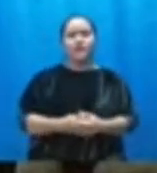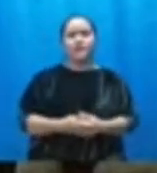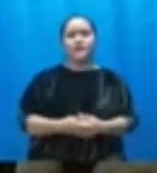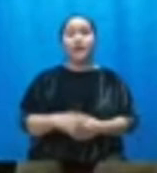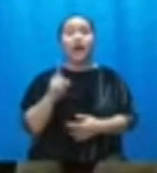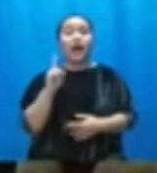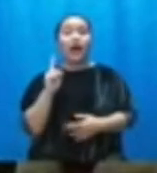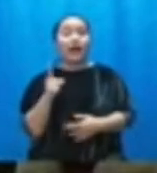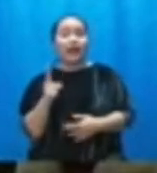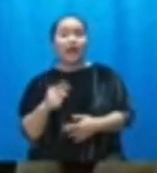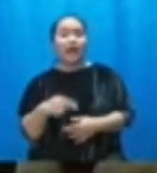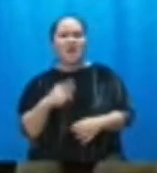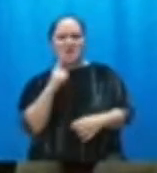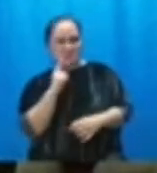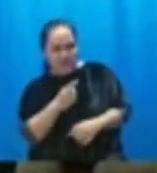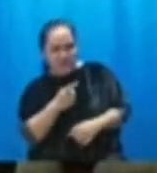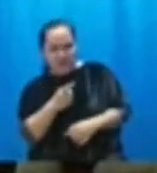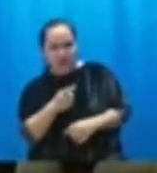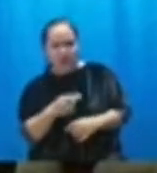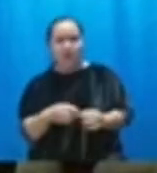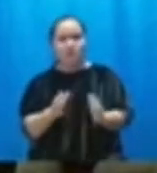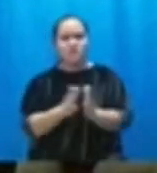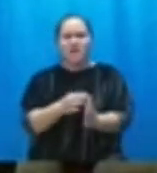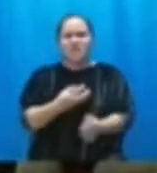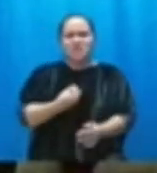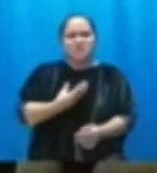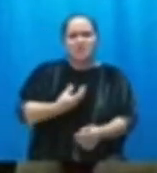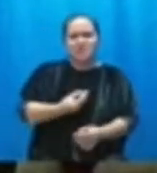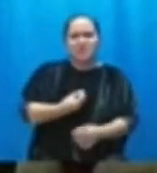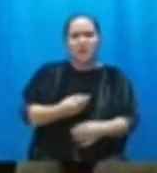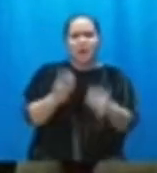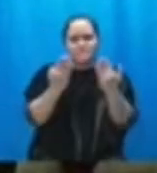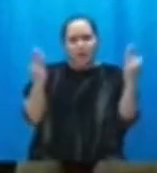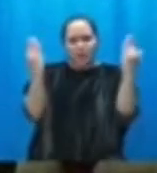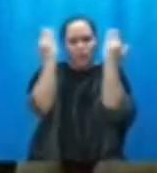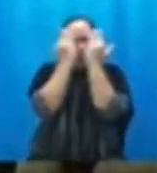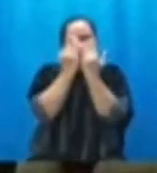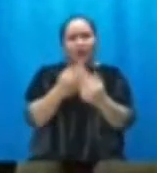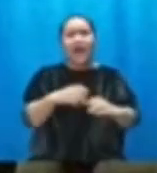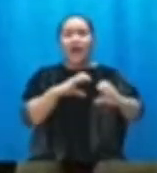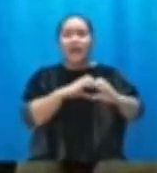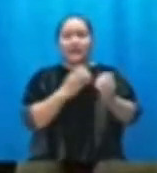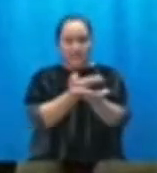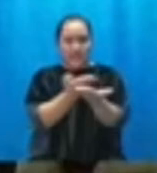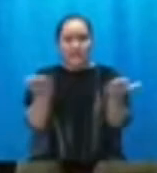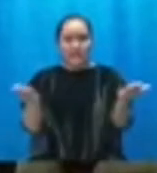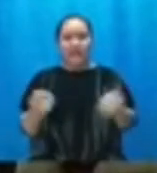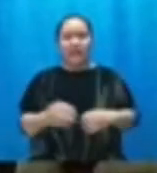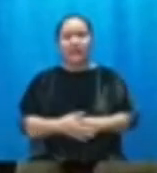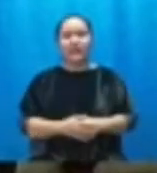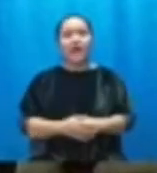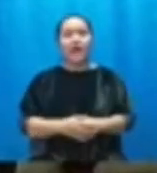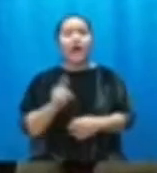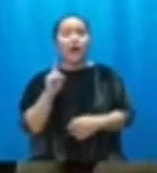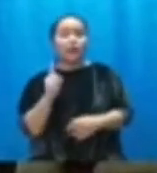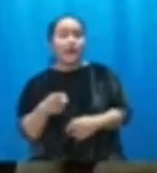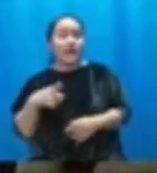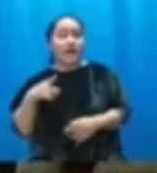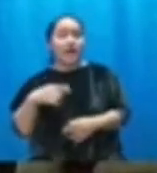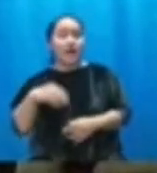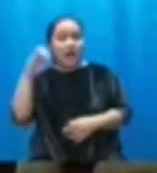Hai karena kemarahan dan kegusaran menutup hati kalian dan hati orang lain terhadap rahmat